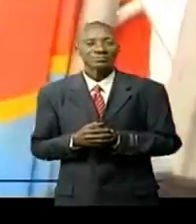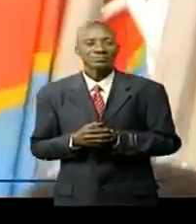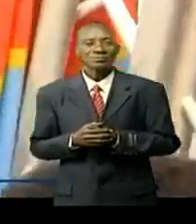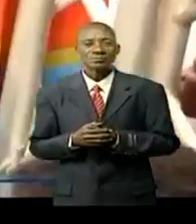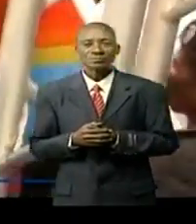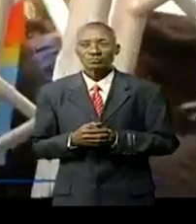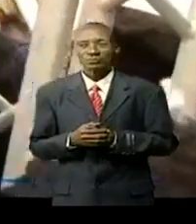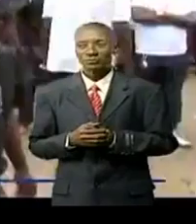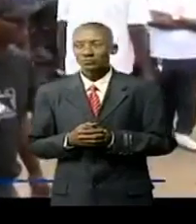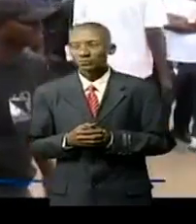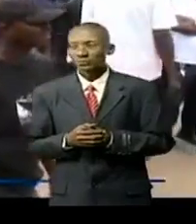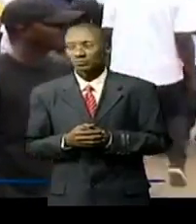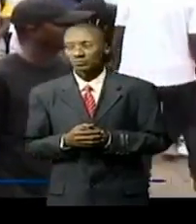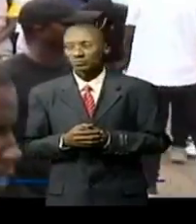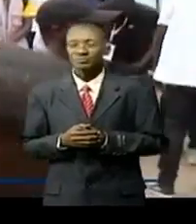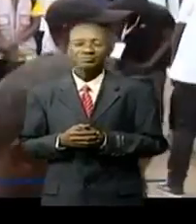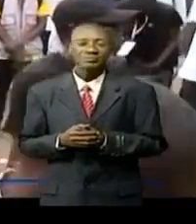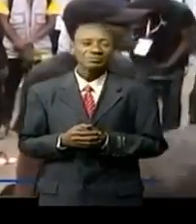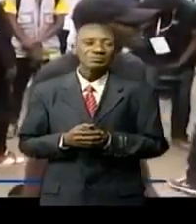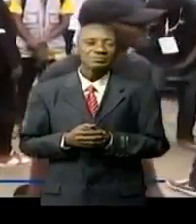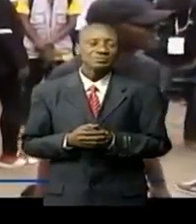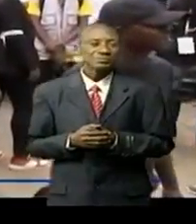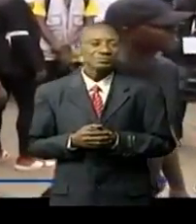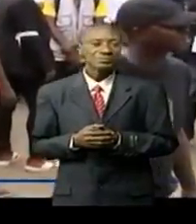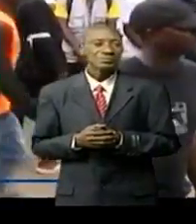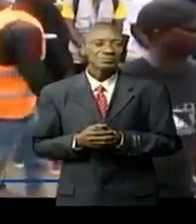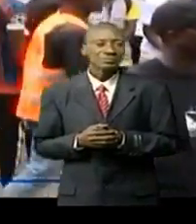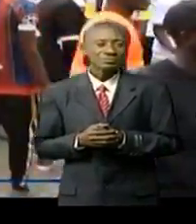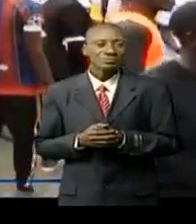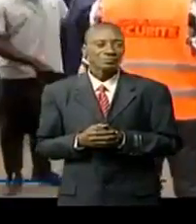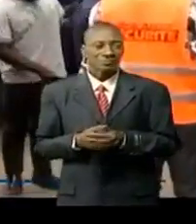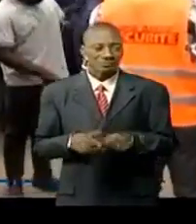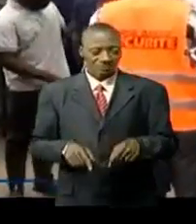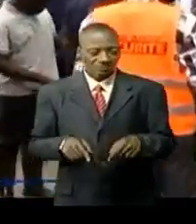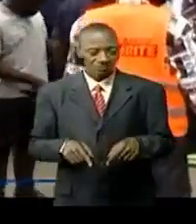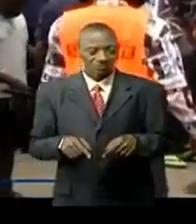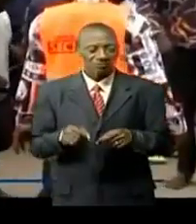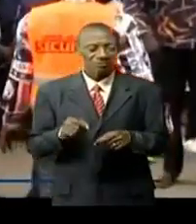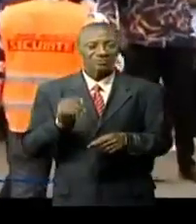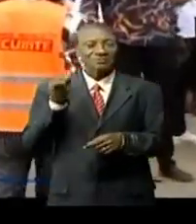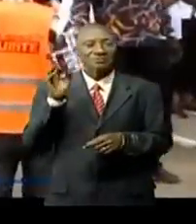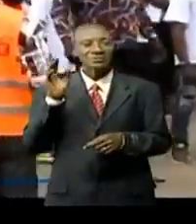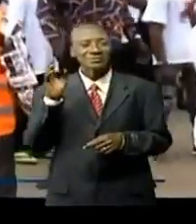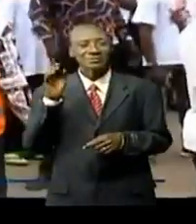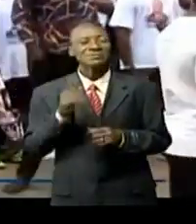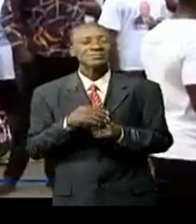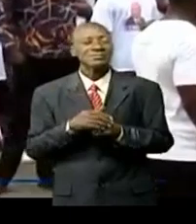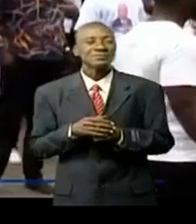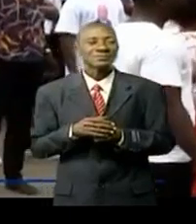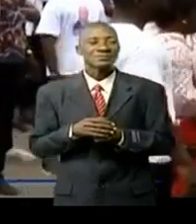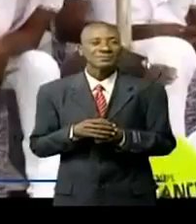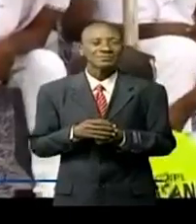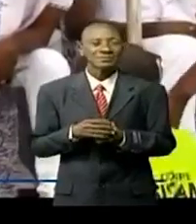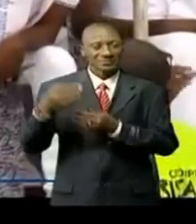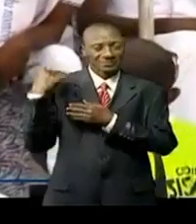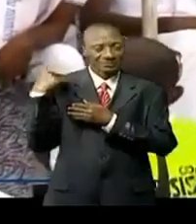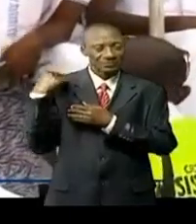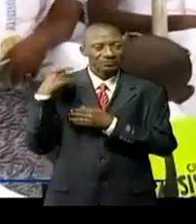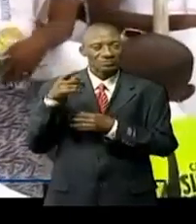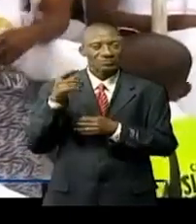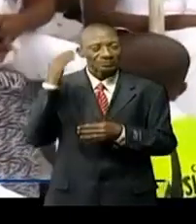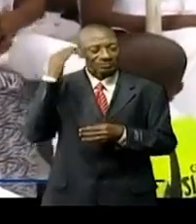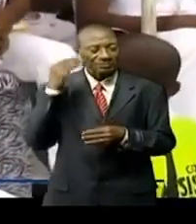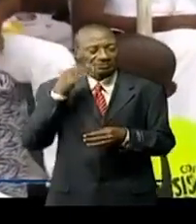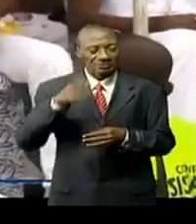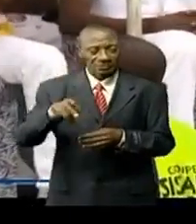dans un stade municipal de Massina, à Kinshasa, plein à craquer, que l'élu de cette municipalité, Jean Goy Mvunzi, ministre